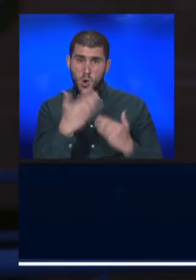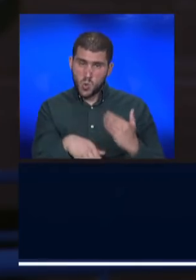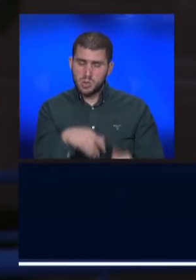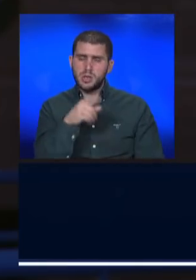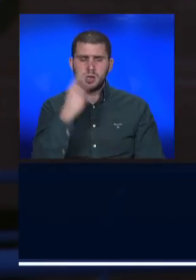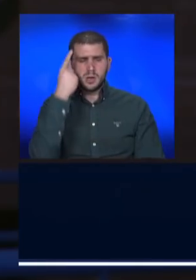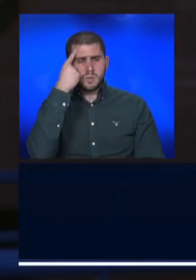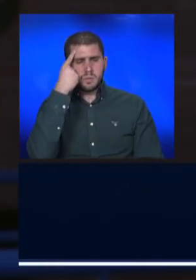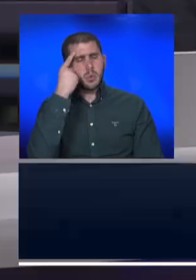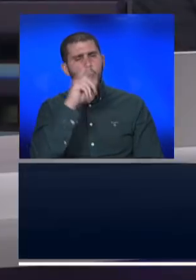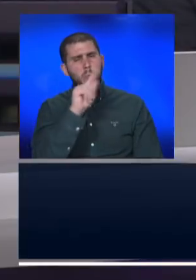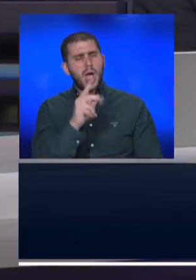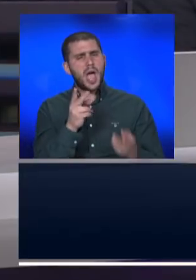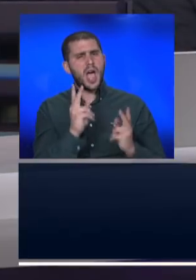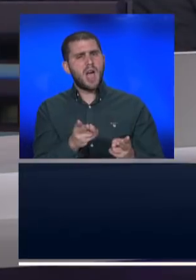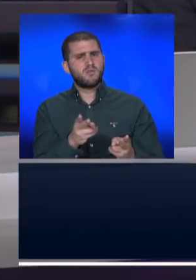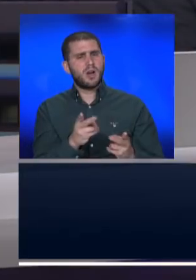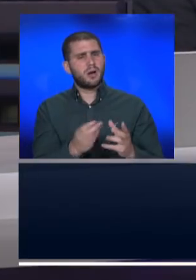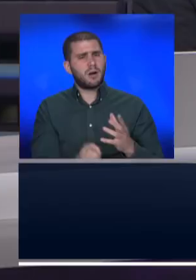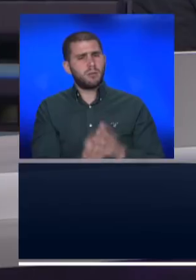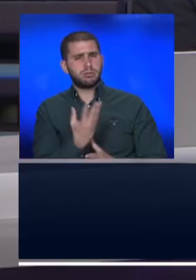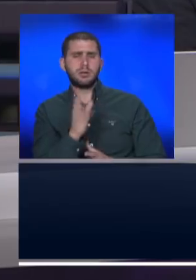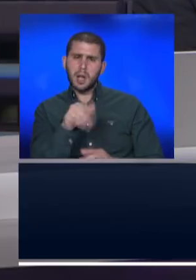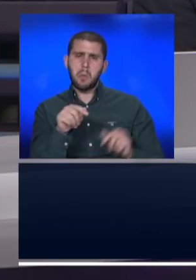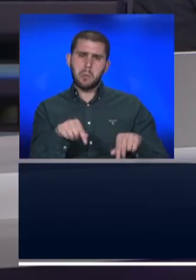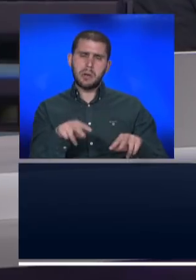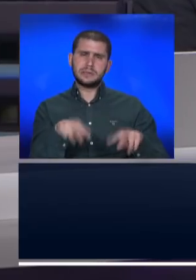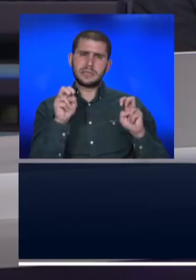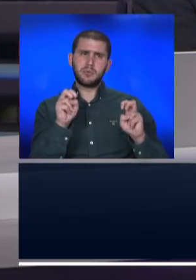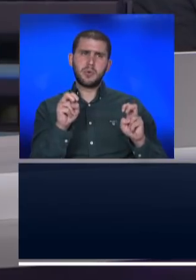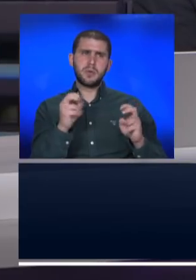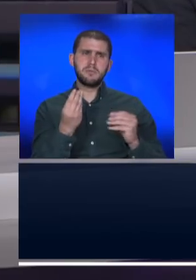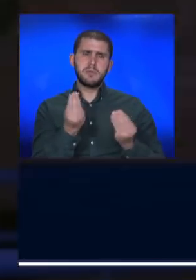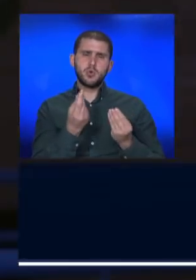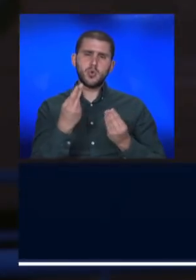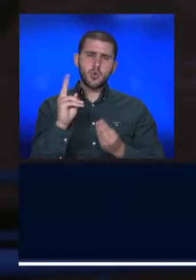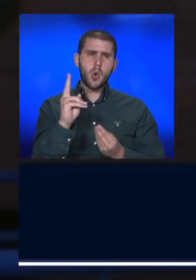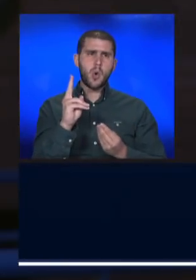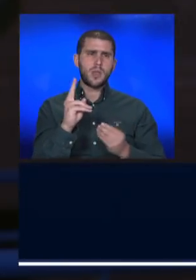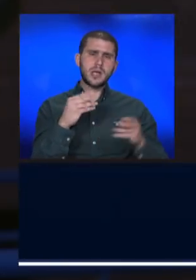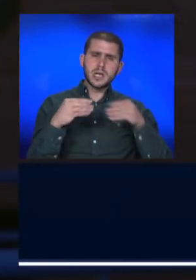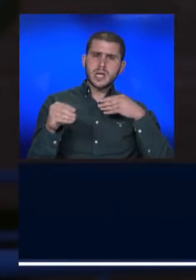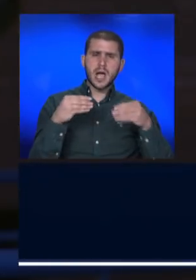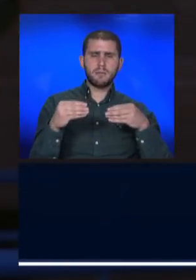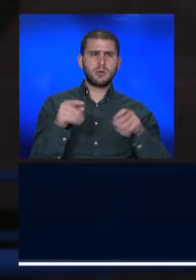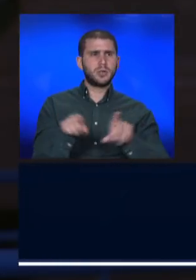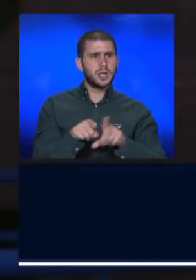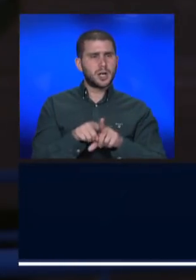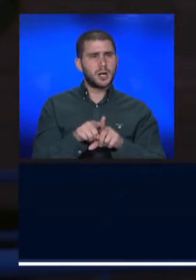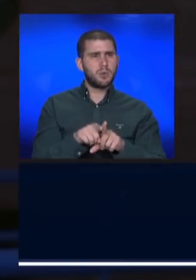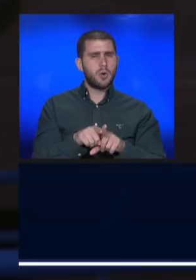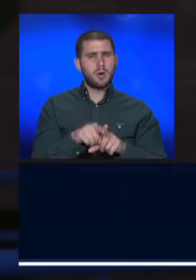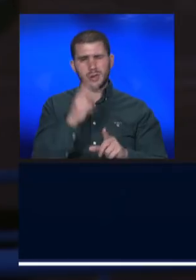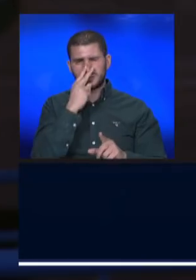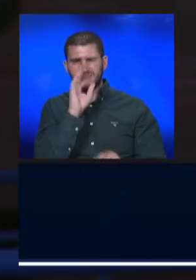אפשר ליצור גם אצלנו משהו קצת יותר, אתה יודע, יותר גמיש מבחינת, אתה יודע, מתיחת הגבולות. כי סך הכל... שמה? יודע, זה, אנחנו...